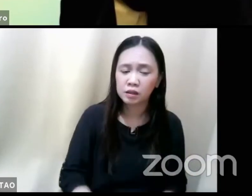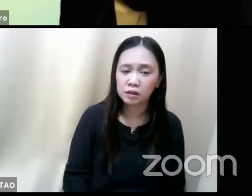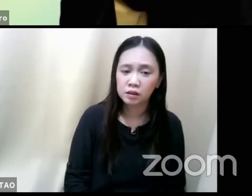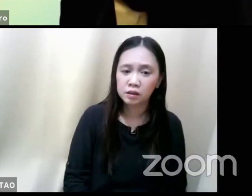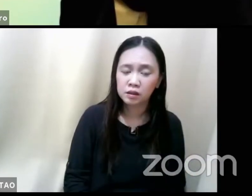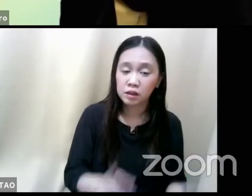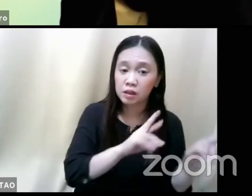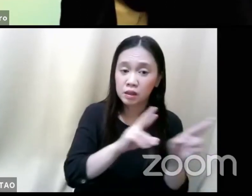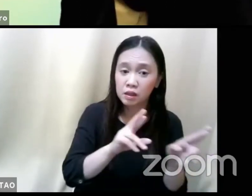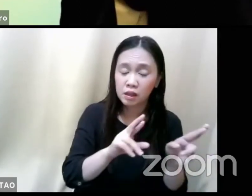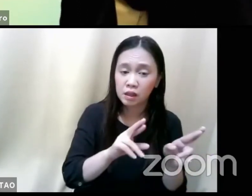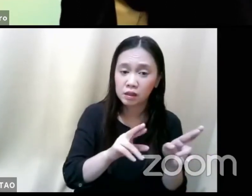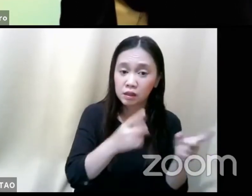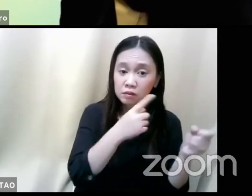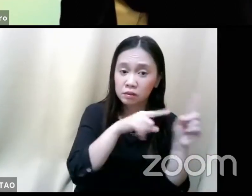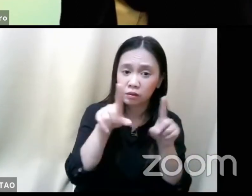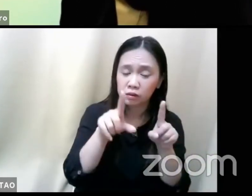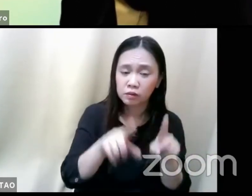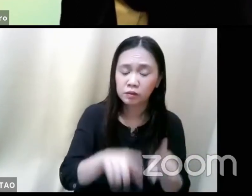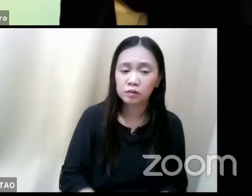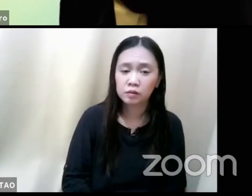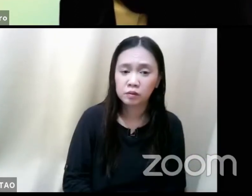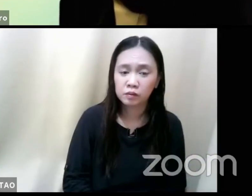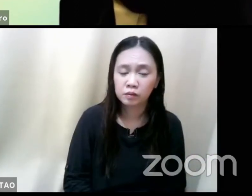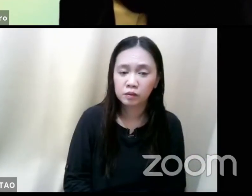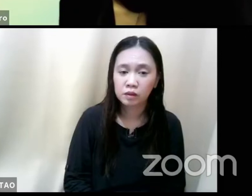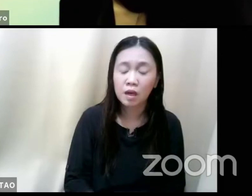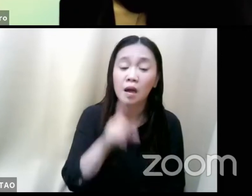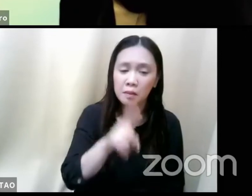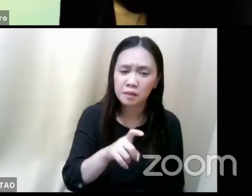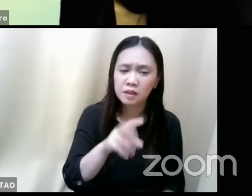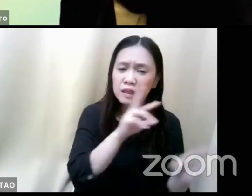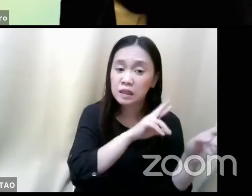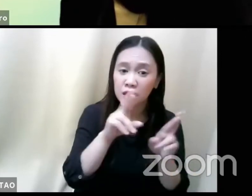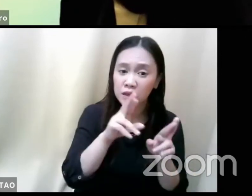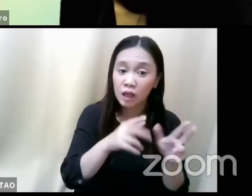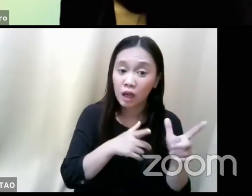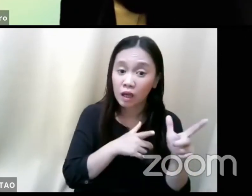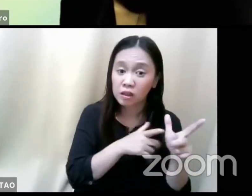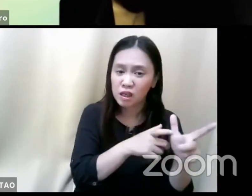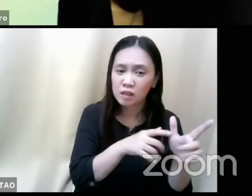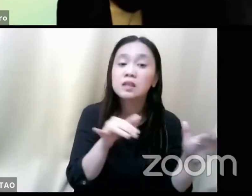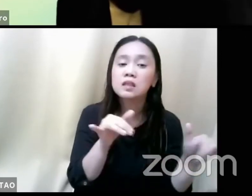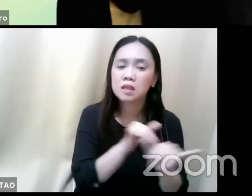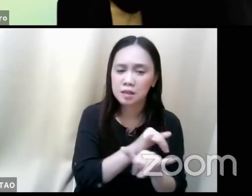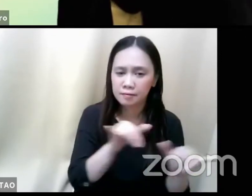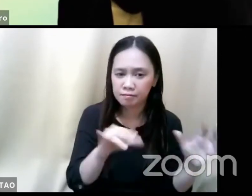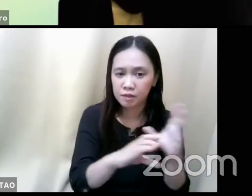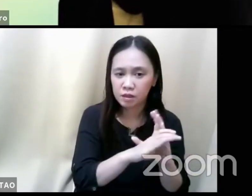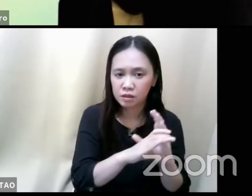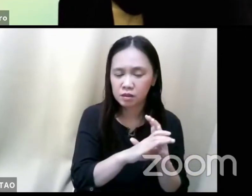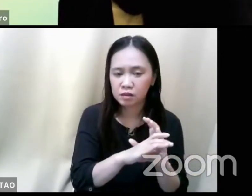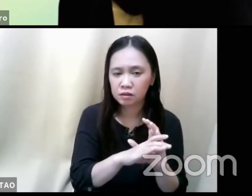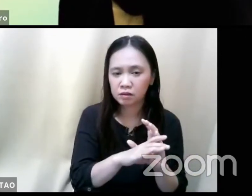tatakbo. Tripod positioning po tawag doon. So kailangan parang ready to run ka na. Ganon din sa kotse. Kasi what if kung nakastay